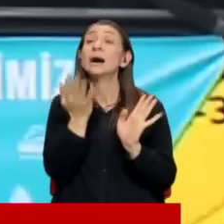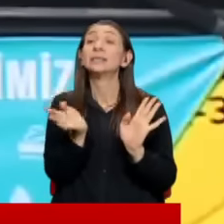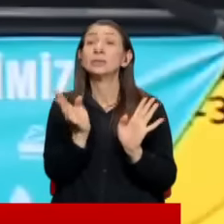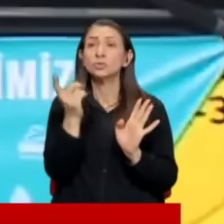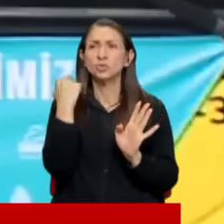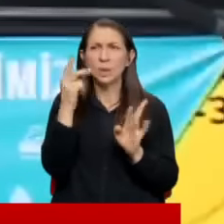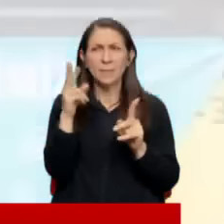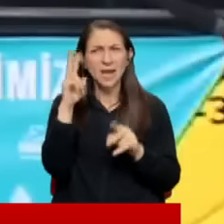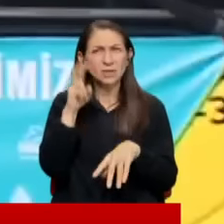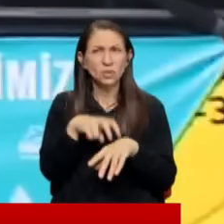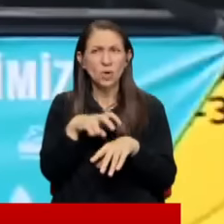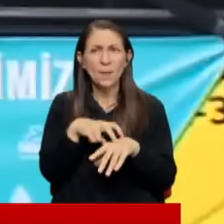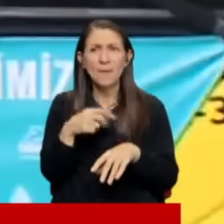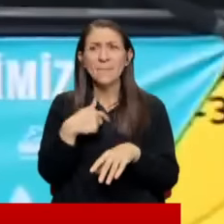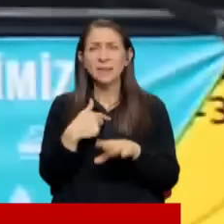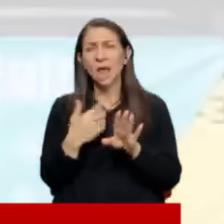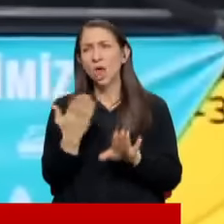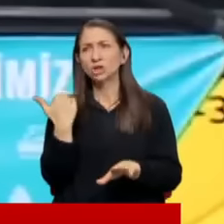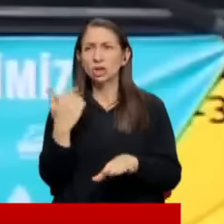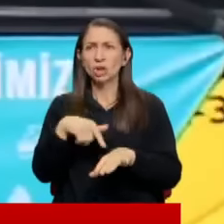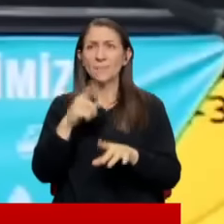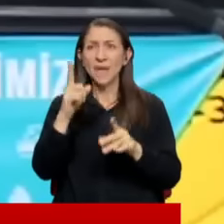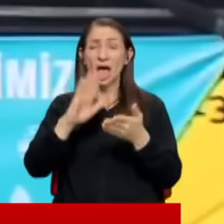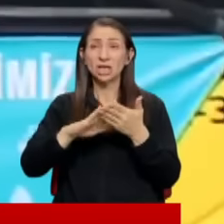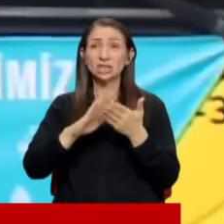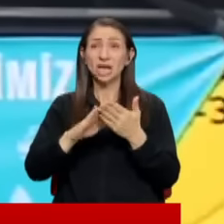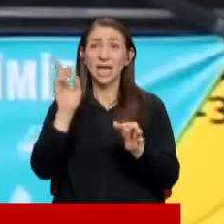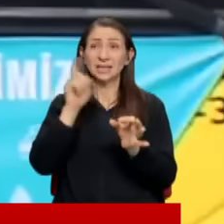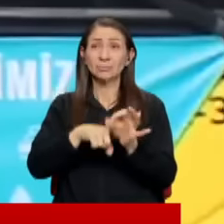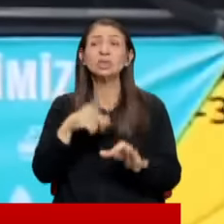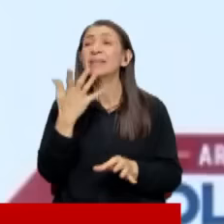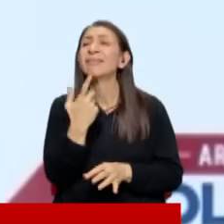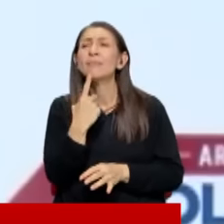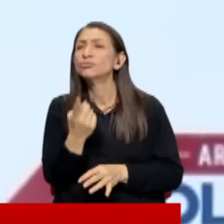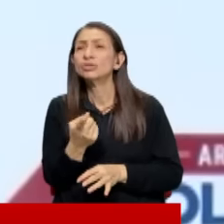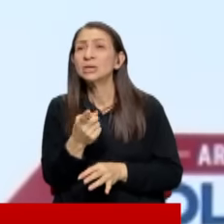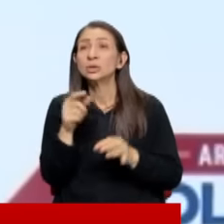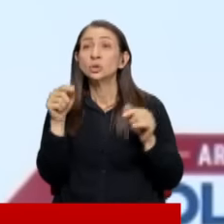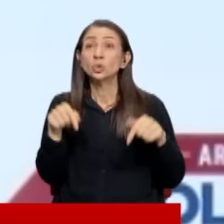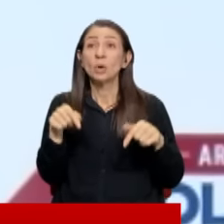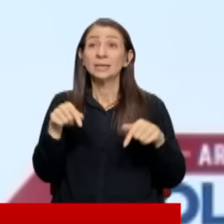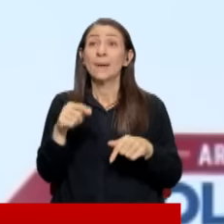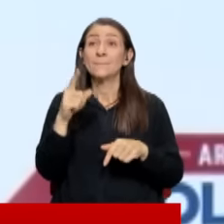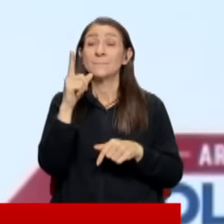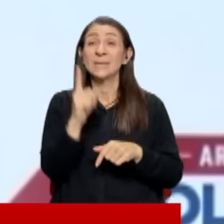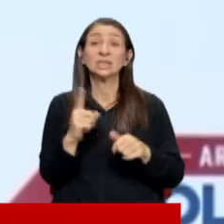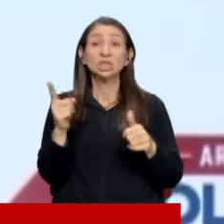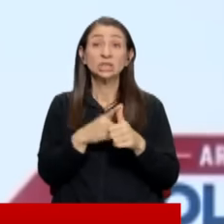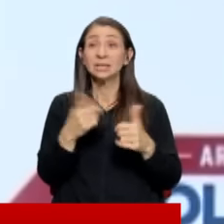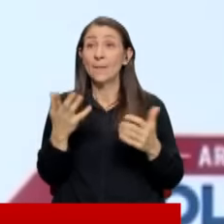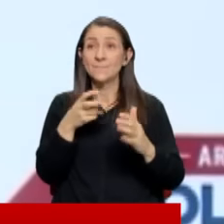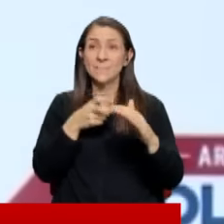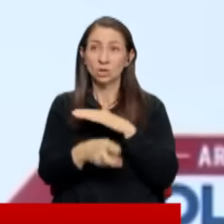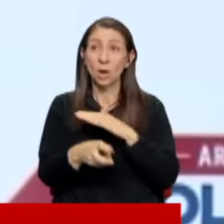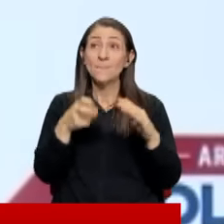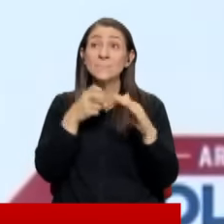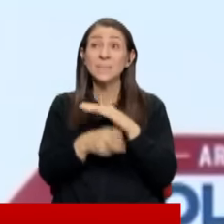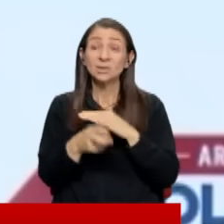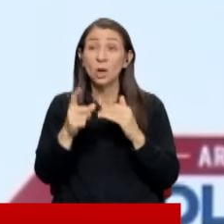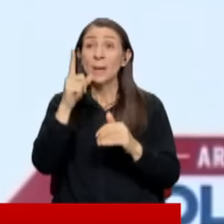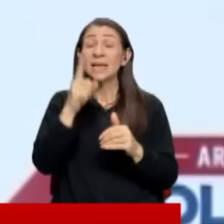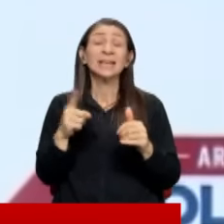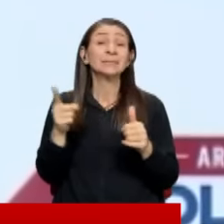Dün gibi hatırlıyorum. Benden önceki dönem bir arkadaşı atamıştı. Ne demişti? Şu anda birinci önceliğimiz metro. Metroda